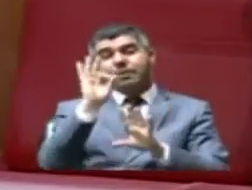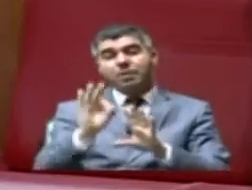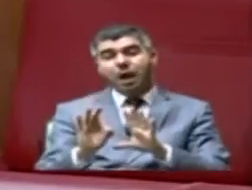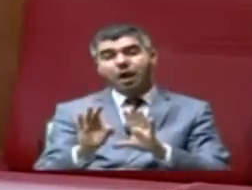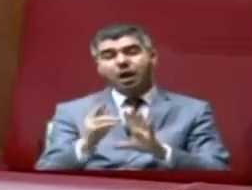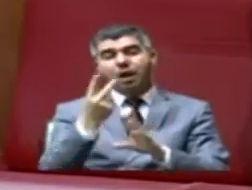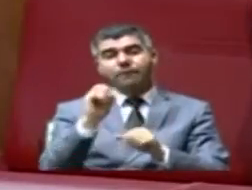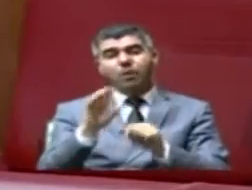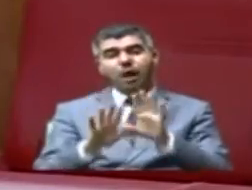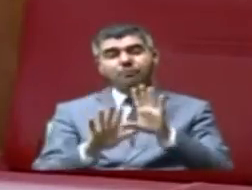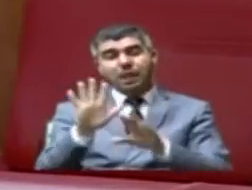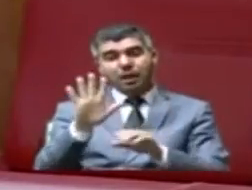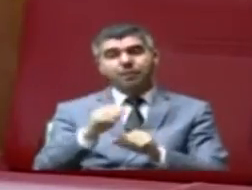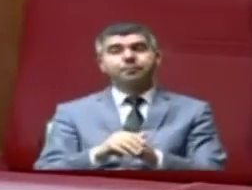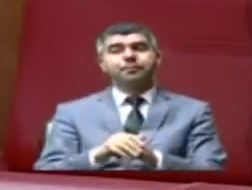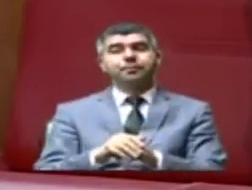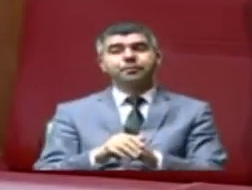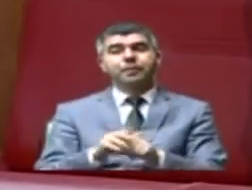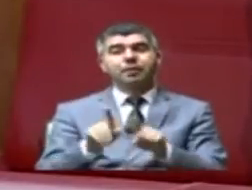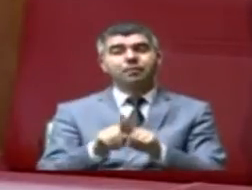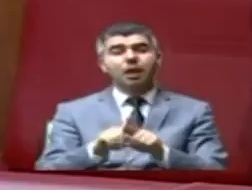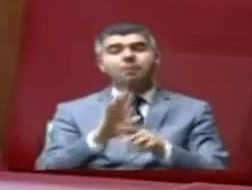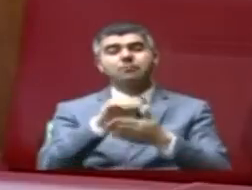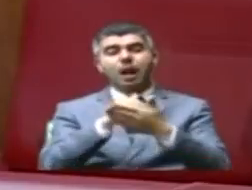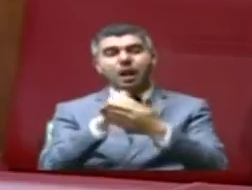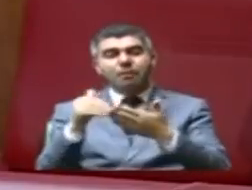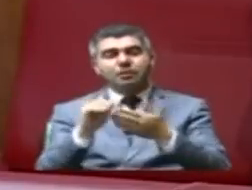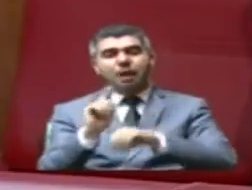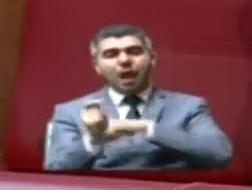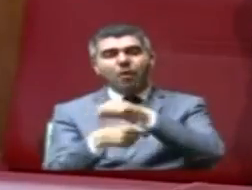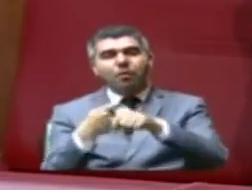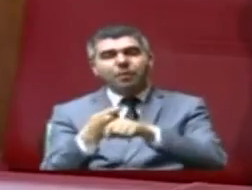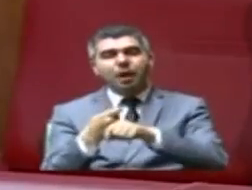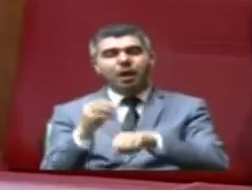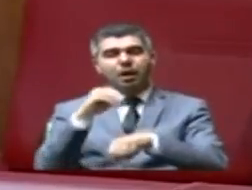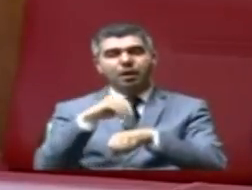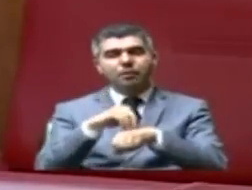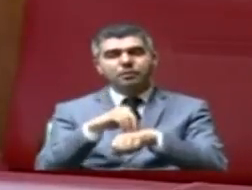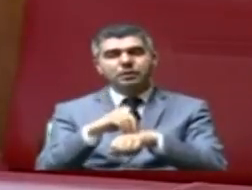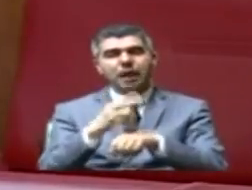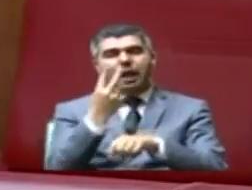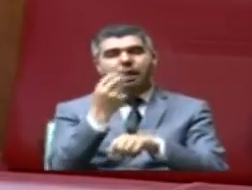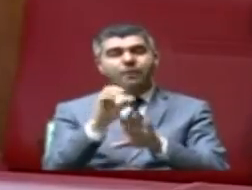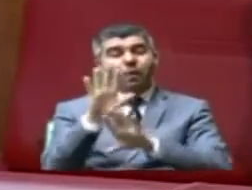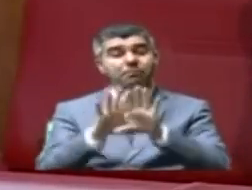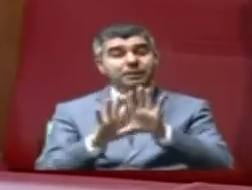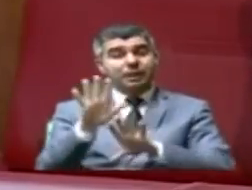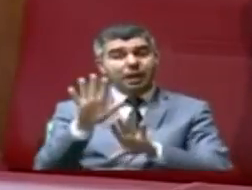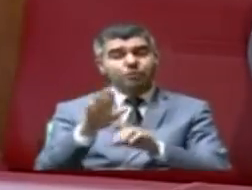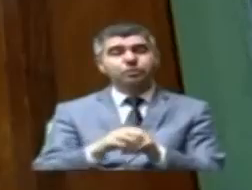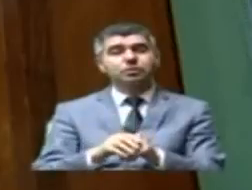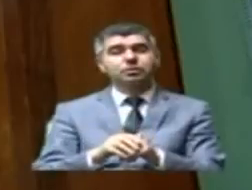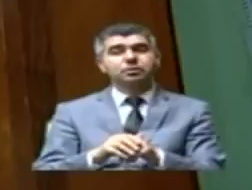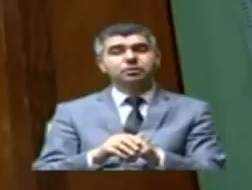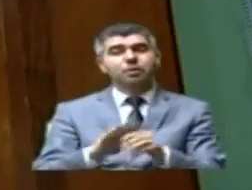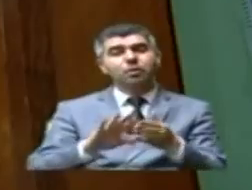وجا البرنامج الثاني ديال العالم القروي السيد المستشار المحترم اللي هو الى حدود 2015 اللي فيه هاد السنوات